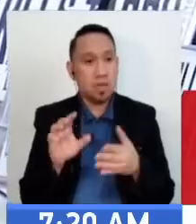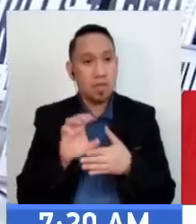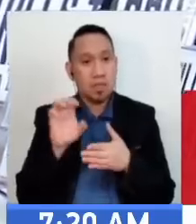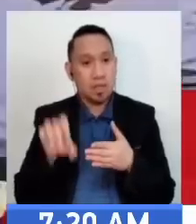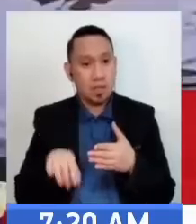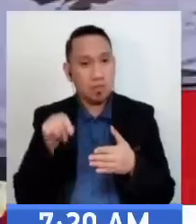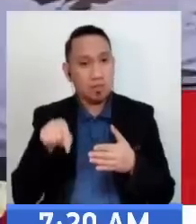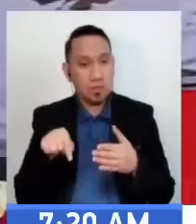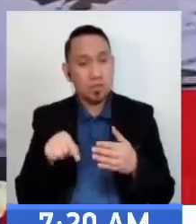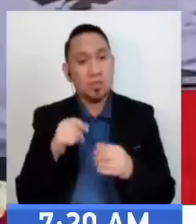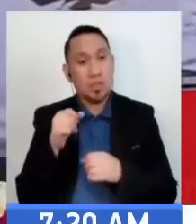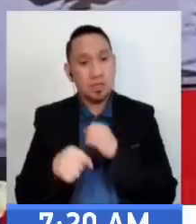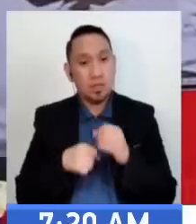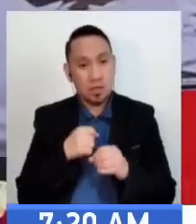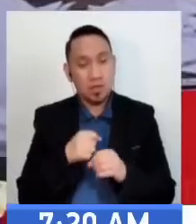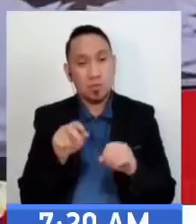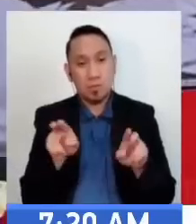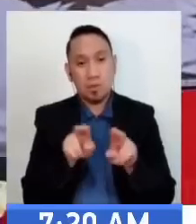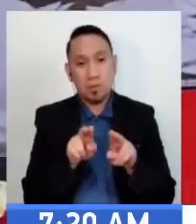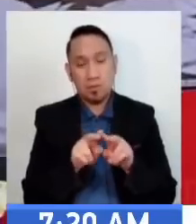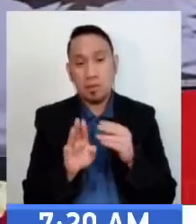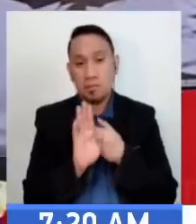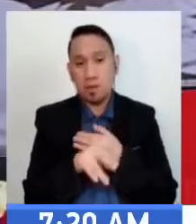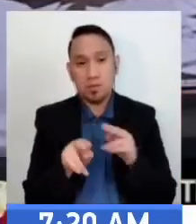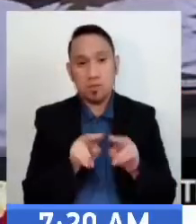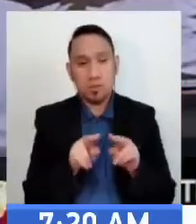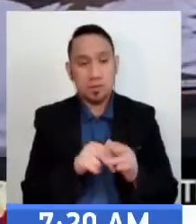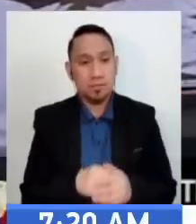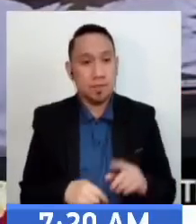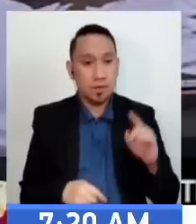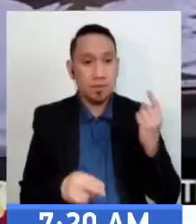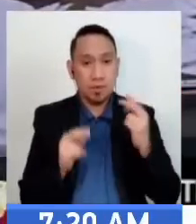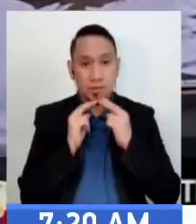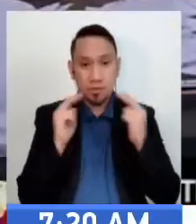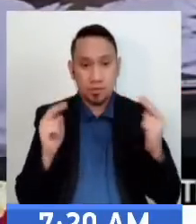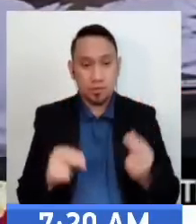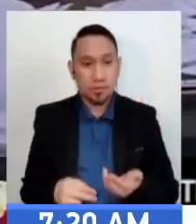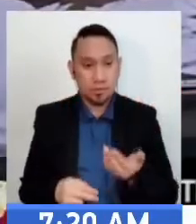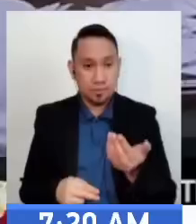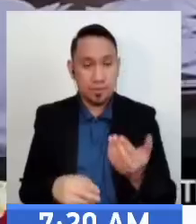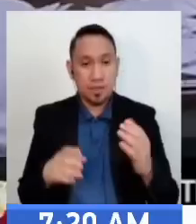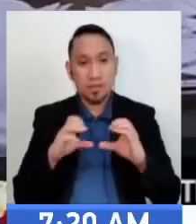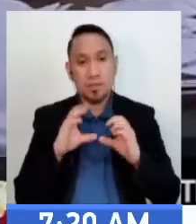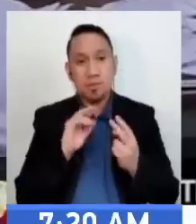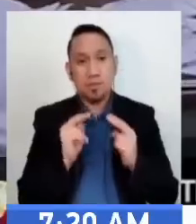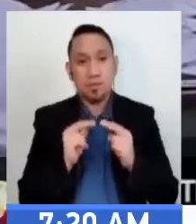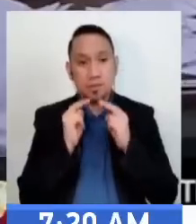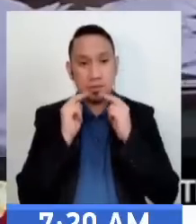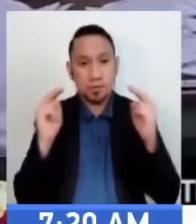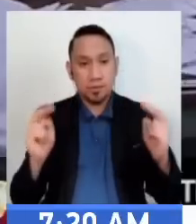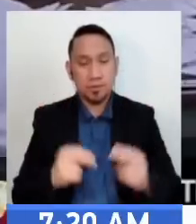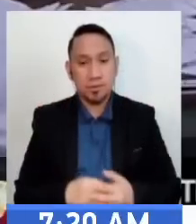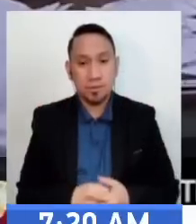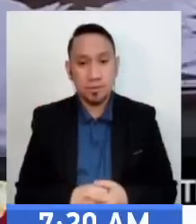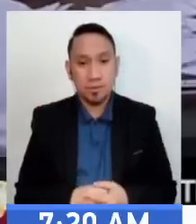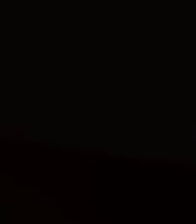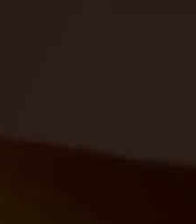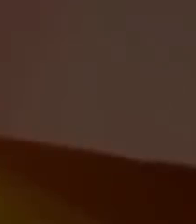sir. Yeah. Ito ang unang balita. Rafi Tima para sa GMA Integrated News.